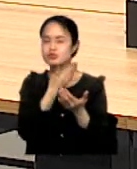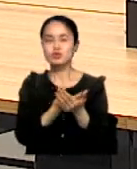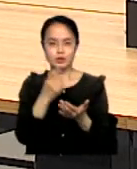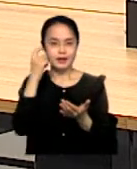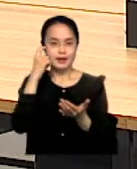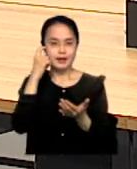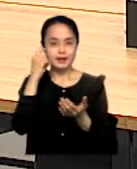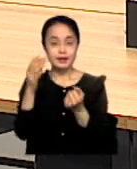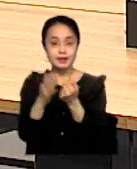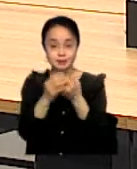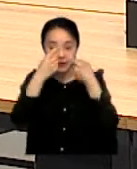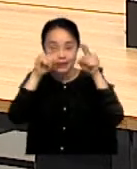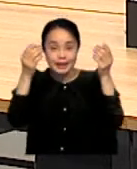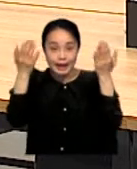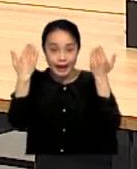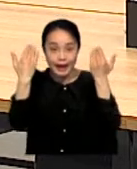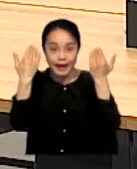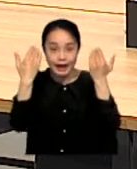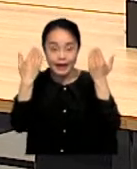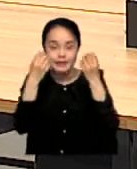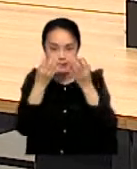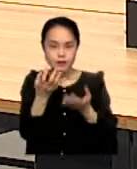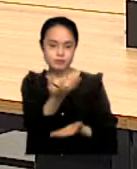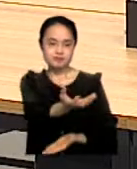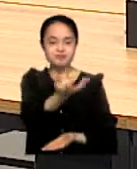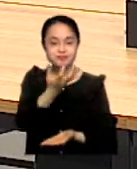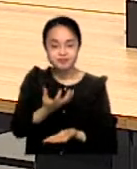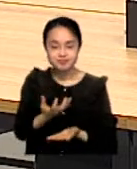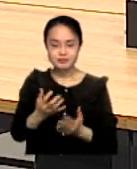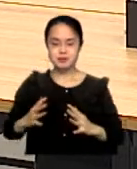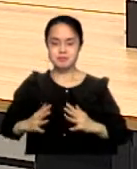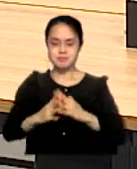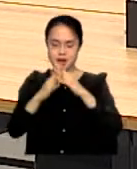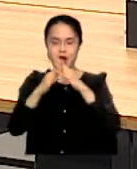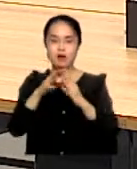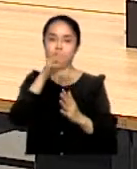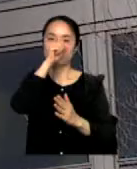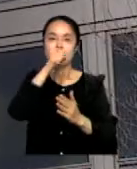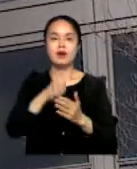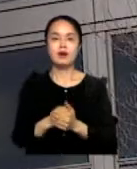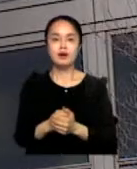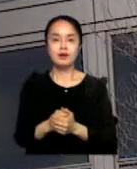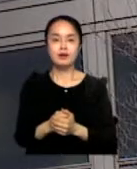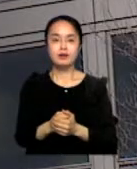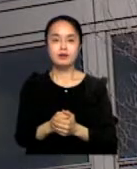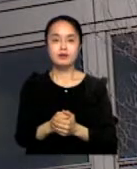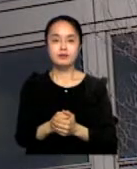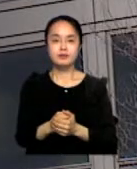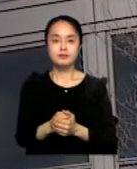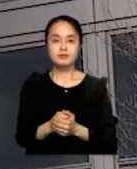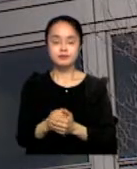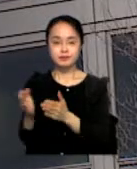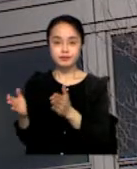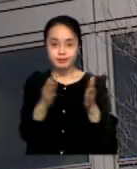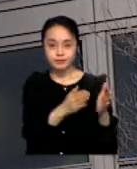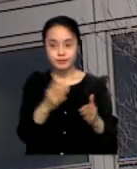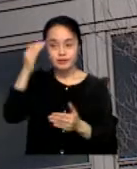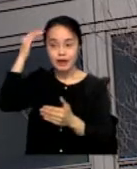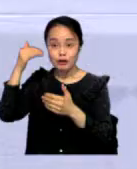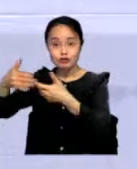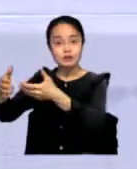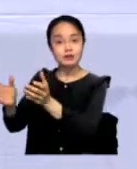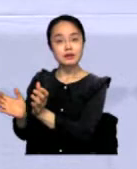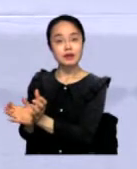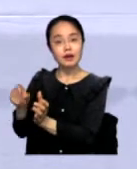그렇다면 거기에 걸 맞는 대학을 1 액체 되는 것이 아니냐 그런 제약 유치 가능성이 있다 보고요 한편 제 1 야당인 자유